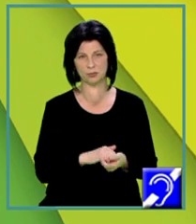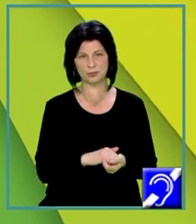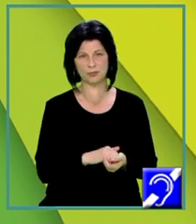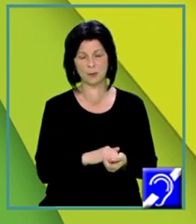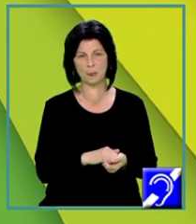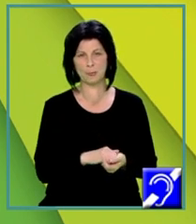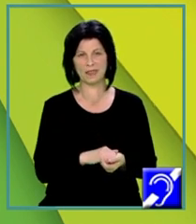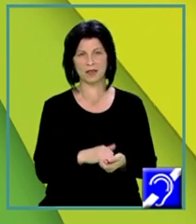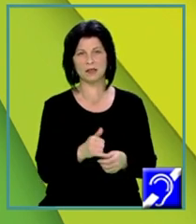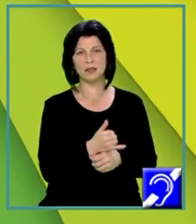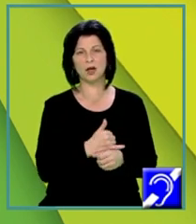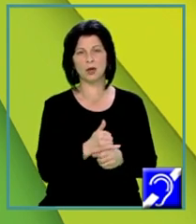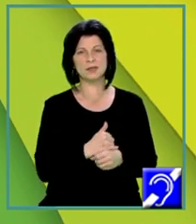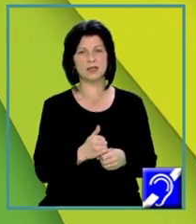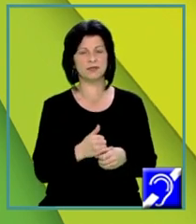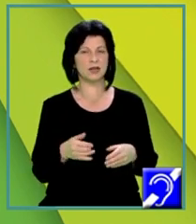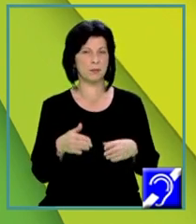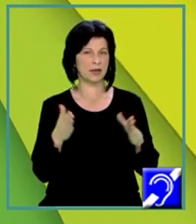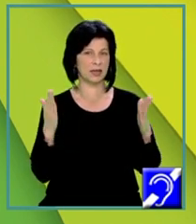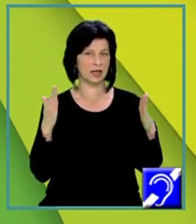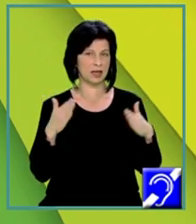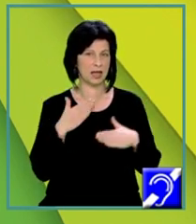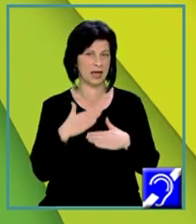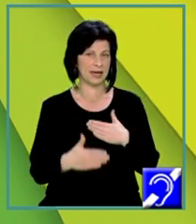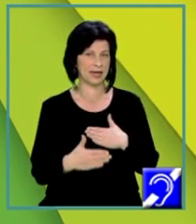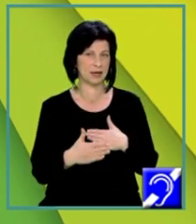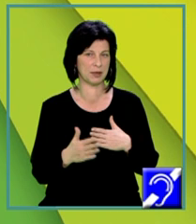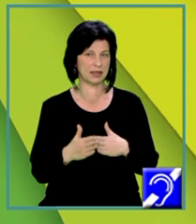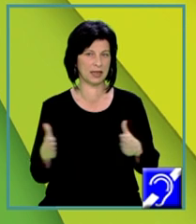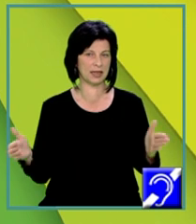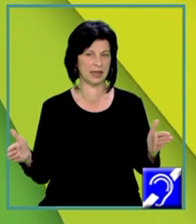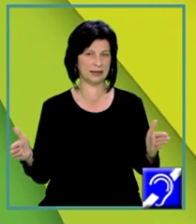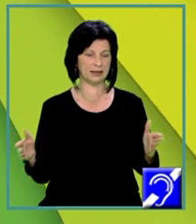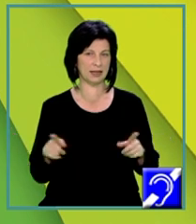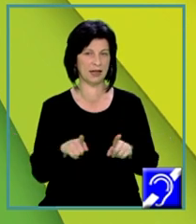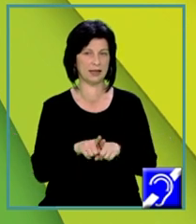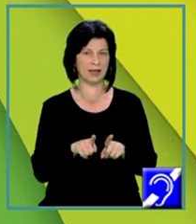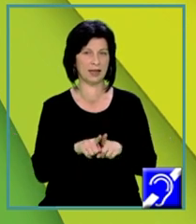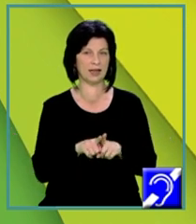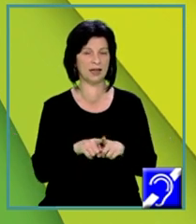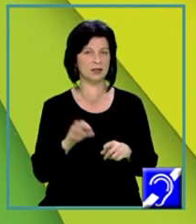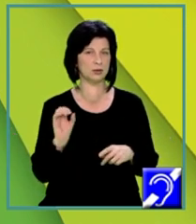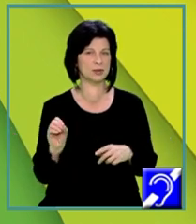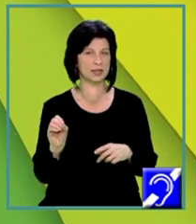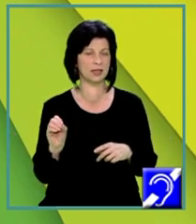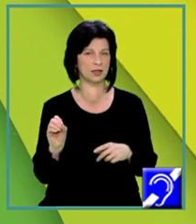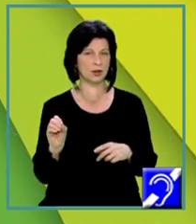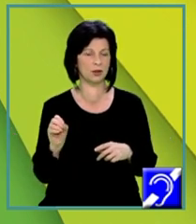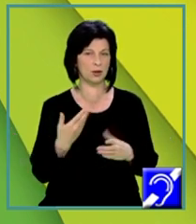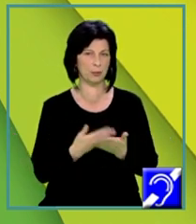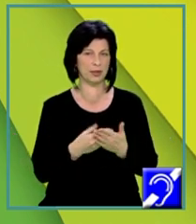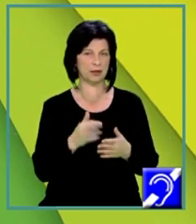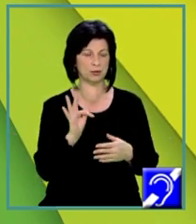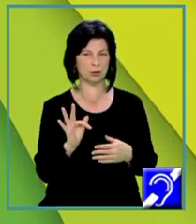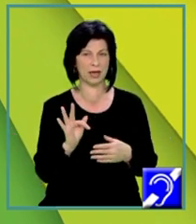observând că limitele laterale și valoarea funcției coincid toate cu zero atât pentru el cât și pentru G îi orice alt